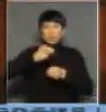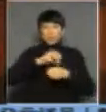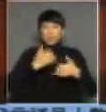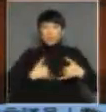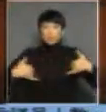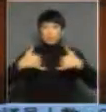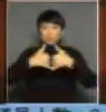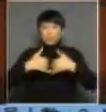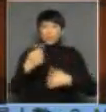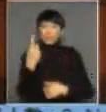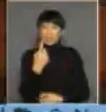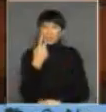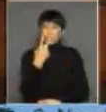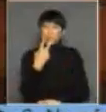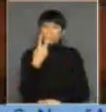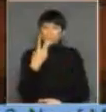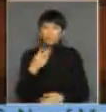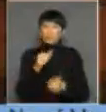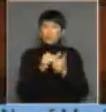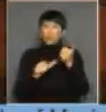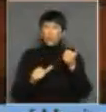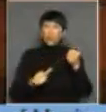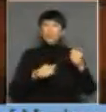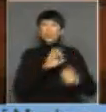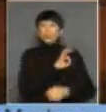会，将两位